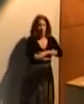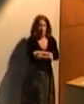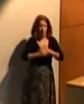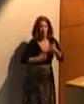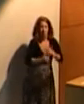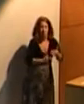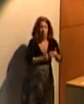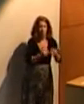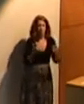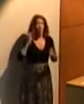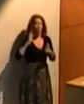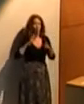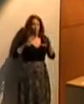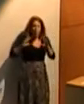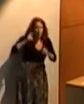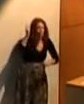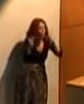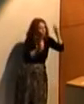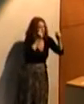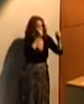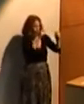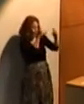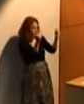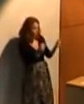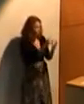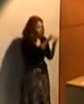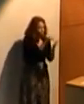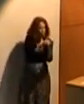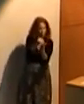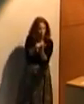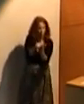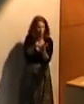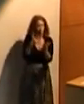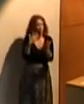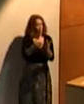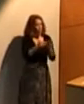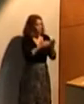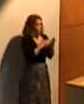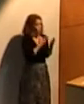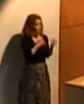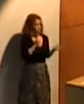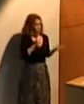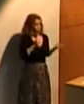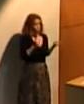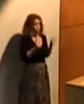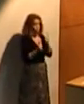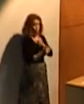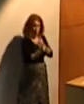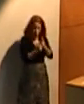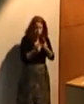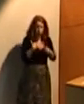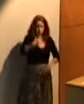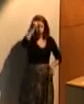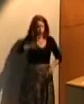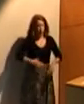plus uniquement de décrire le monde tel qu'il est mais de le transformer en profondeur c'est un petit peu ce tournant épistémologique qui ce